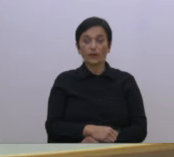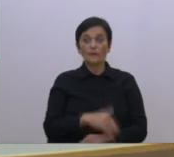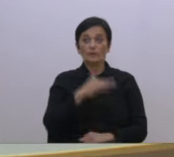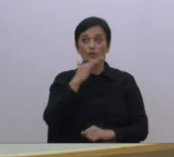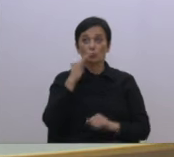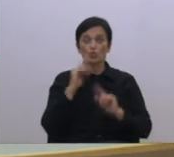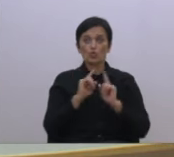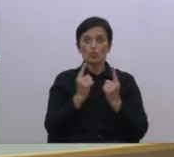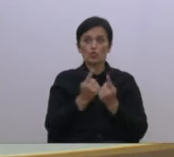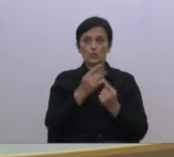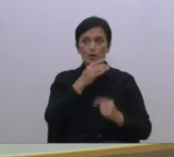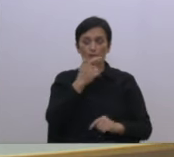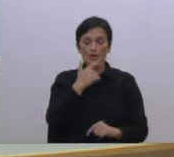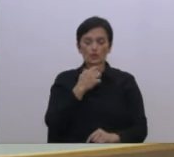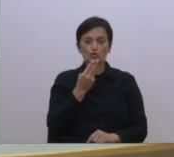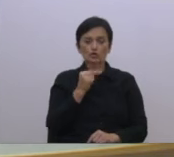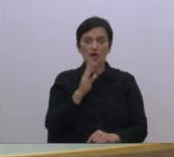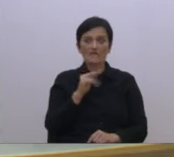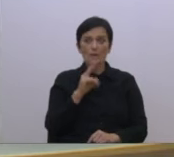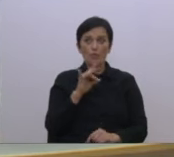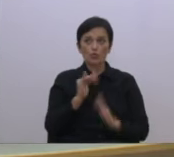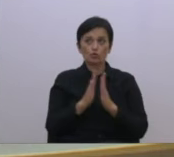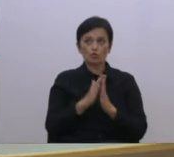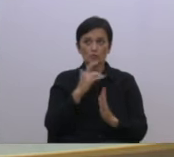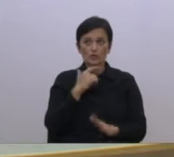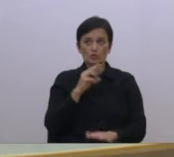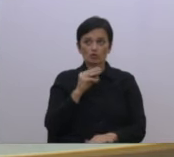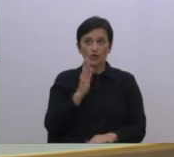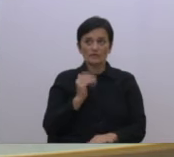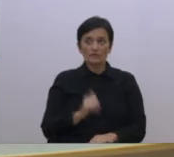უმრავლესობის დროით ბატონი შალვა პაპუაშვილი. გთხოვთ ბატონო შალვა.